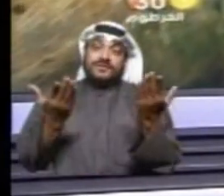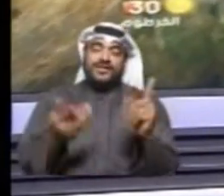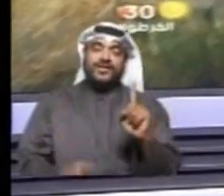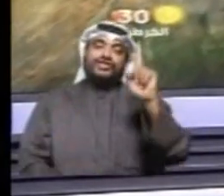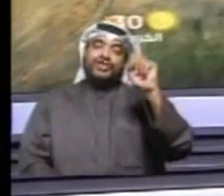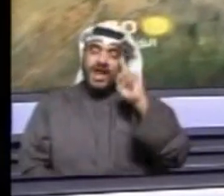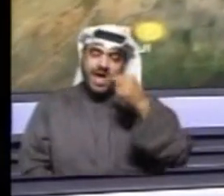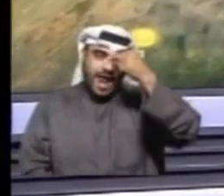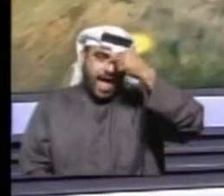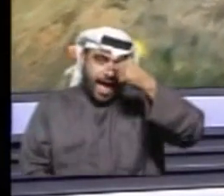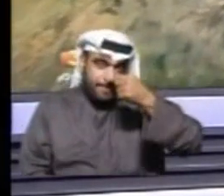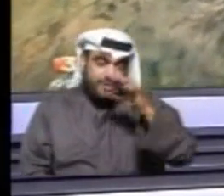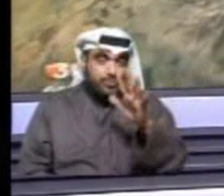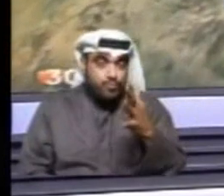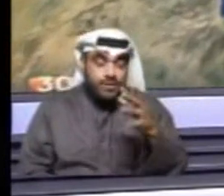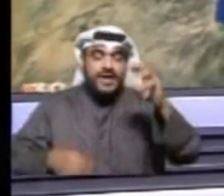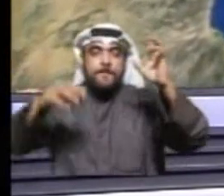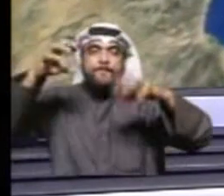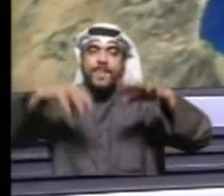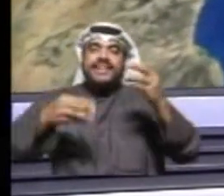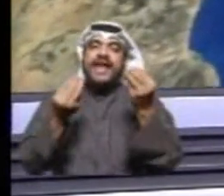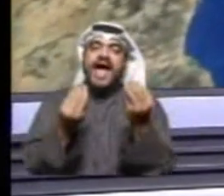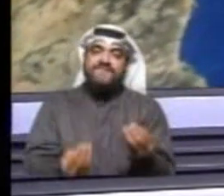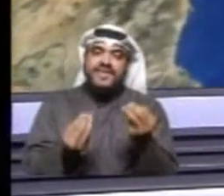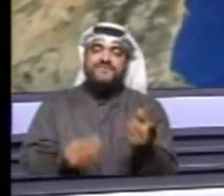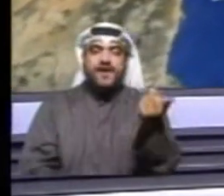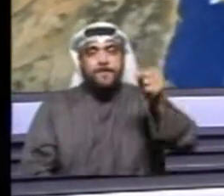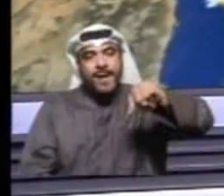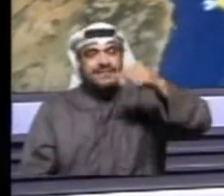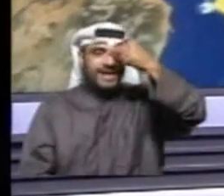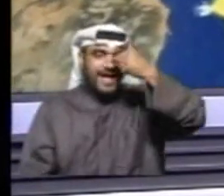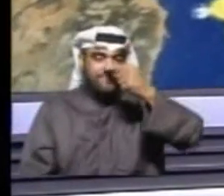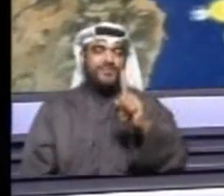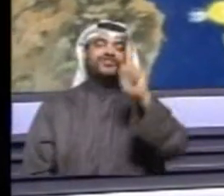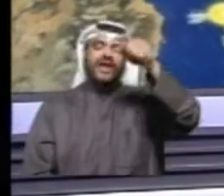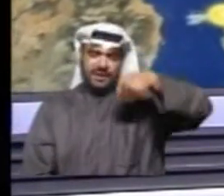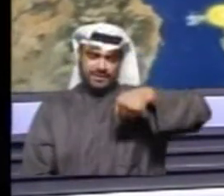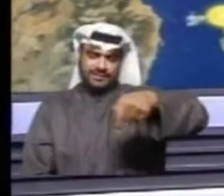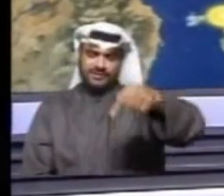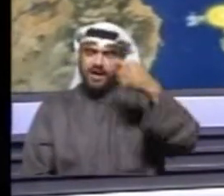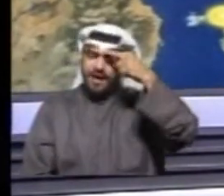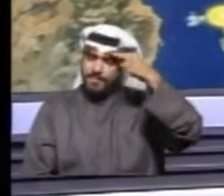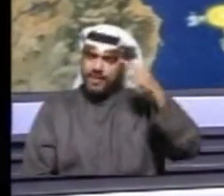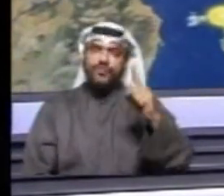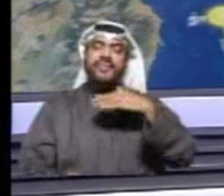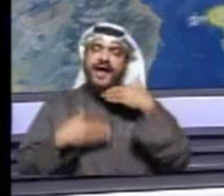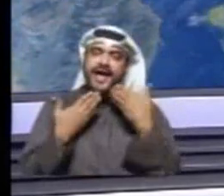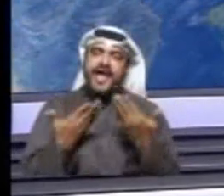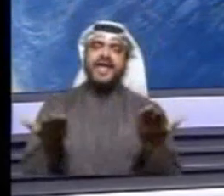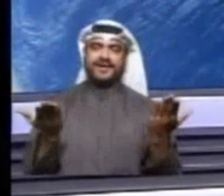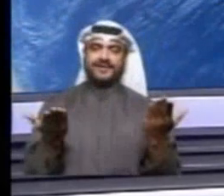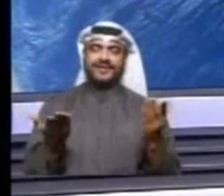تعني نهاية تساقط الأمطار. فرص الأمطار الخفيفة المتفرقة موجودة ويانا خلال الأيام القادمة بين الحين والآخر، أول أيام